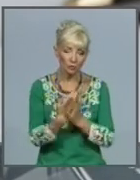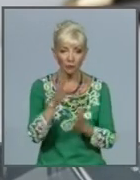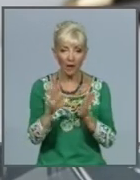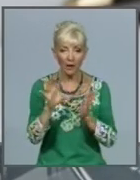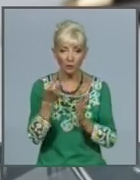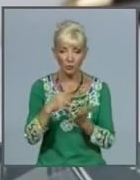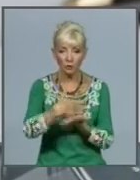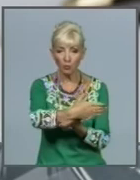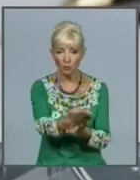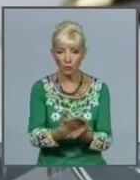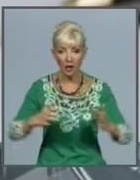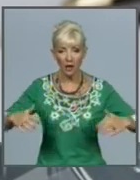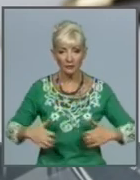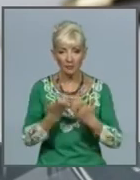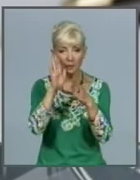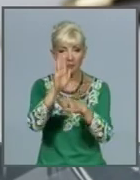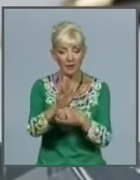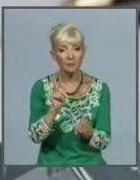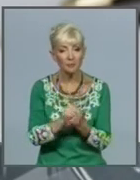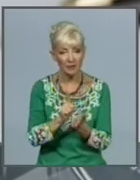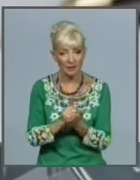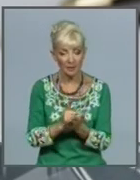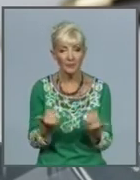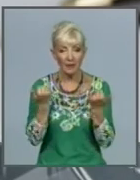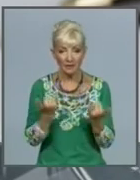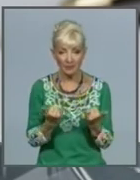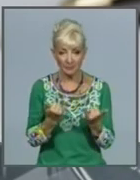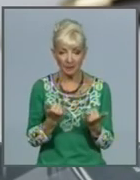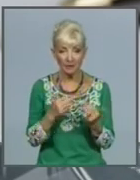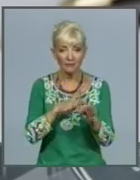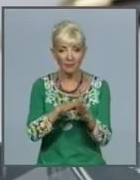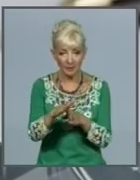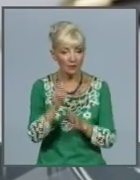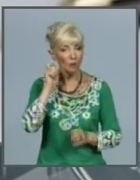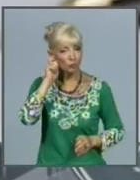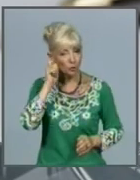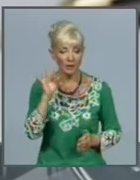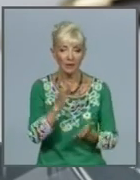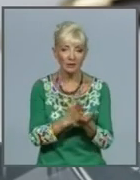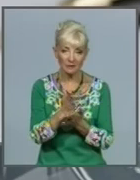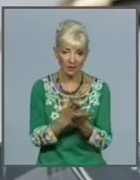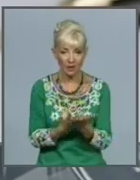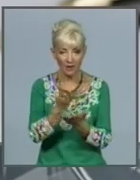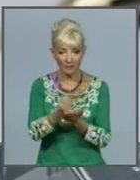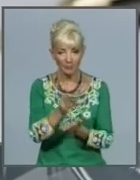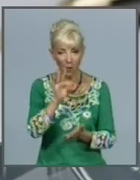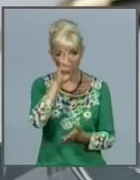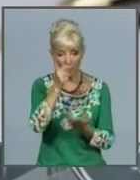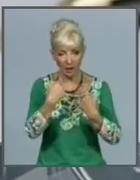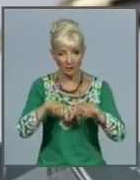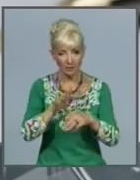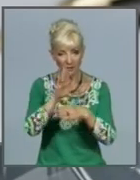автоматичне призначення пенсії. Відтепер при досягненні потрібного віку та стажу виплати від держави призначатимуться